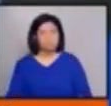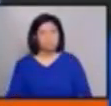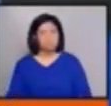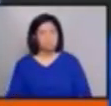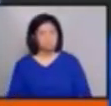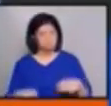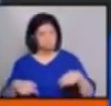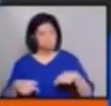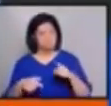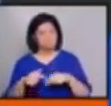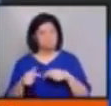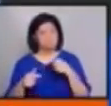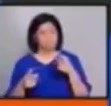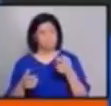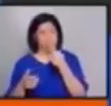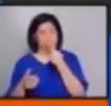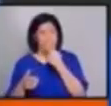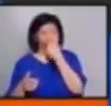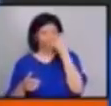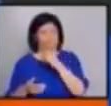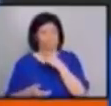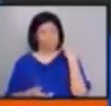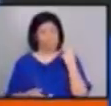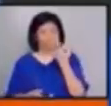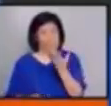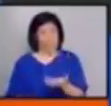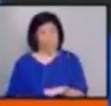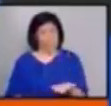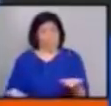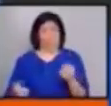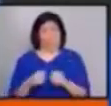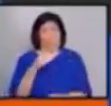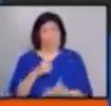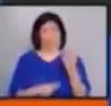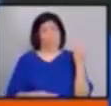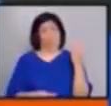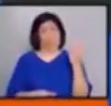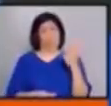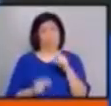you cannot be saying na dahil pare ka, hey, ano?